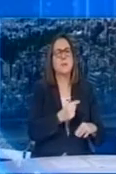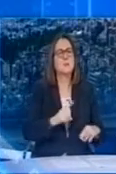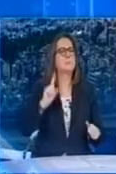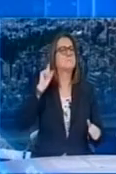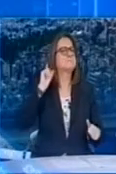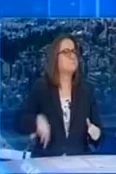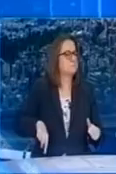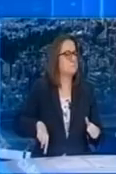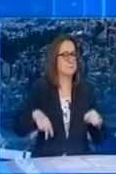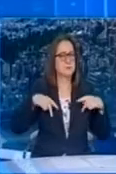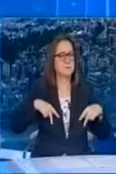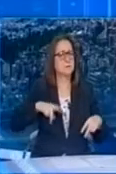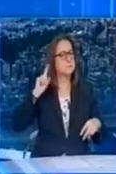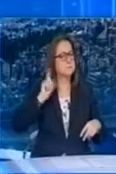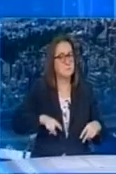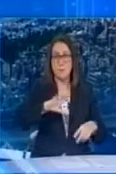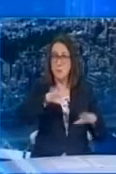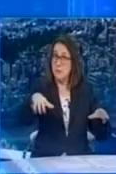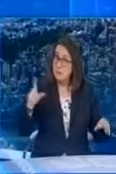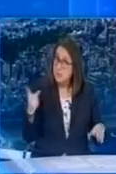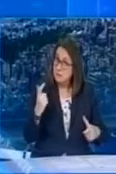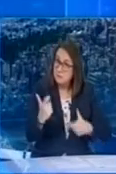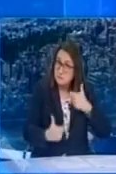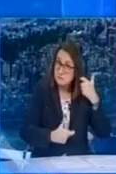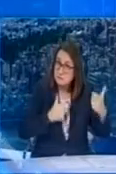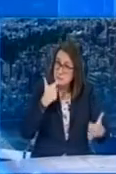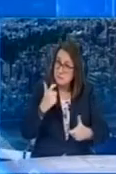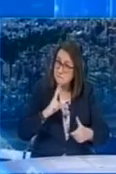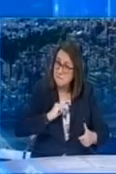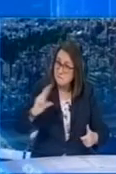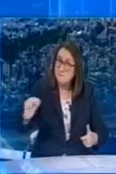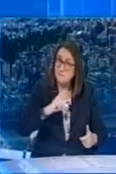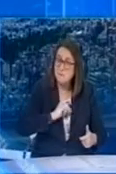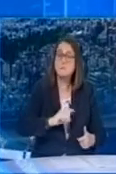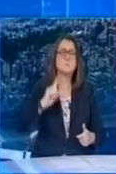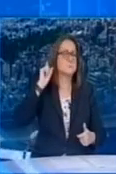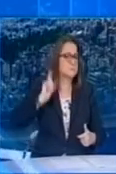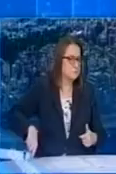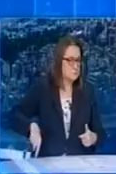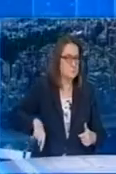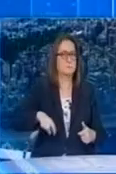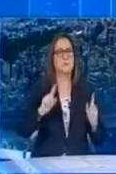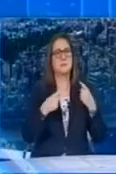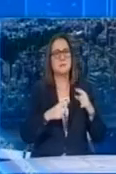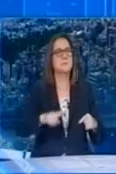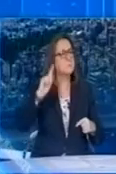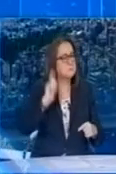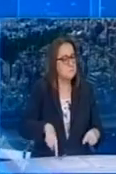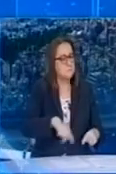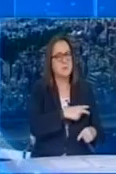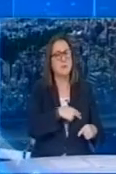ούτε εμάς, ούτε τους δασκάλους, ούτε τους καθηγητές, δεν άκουσαν κανέναν. Παρά